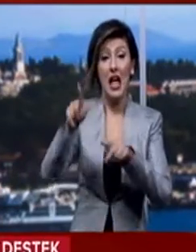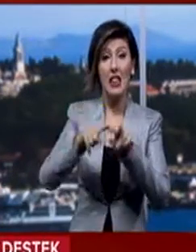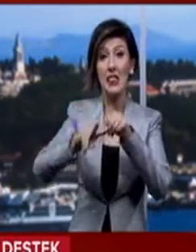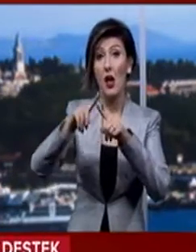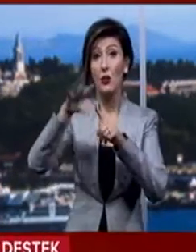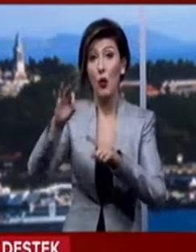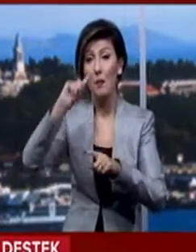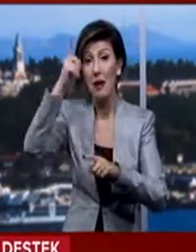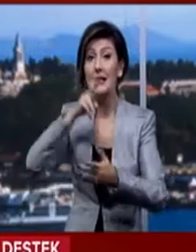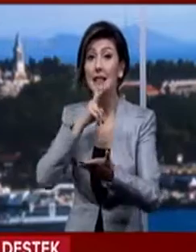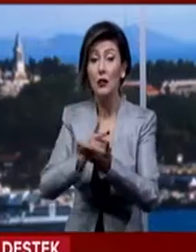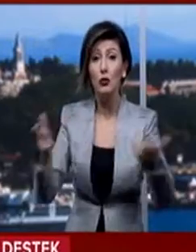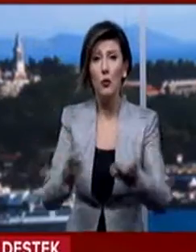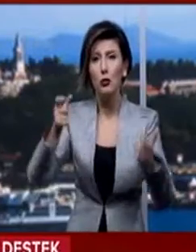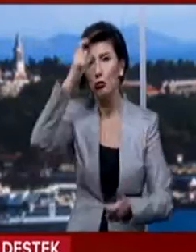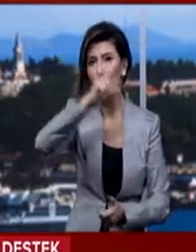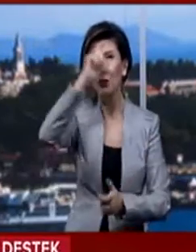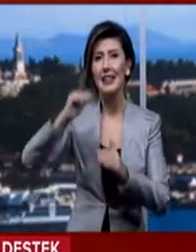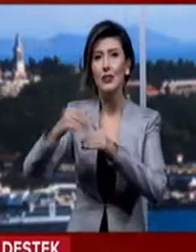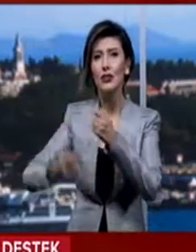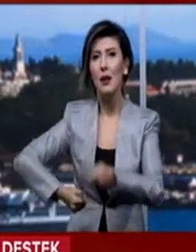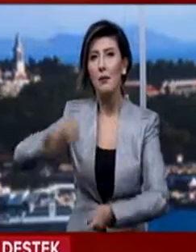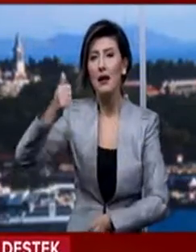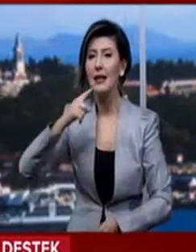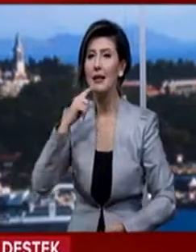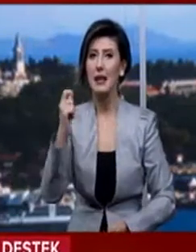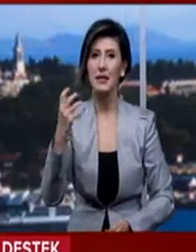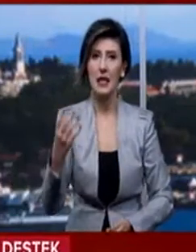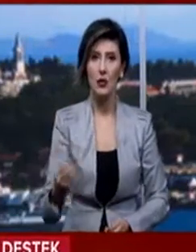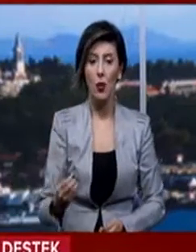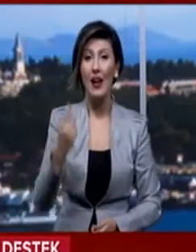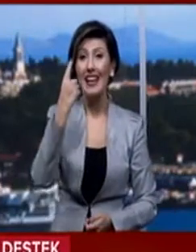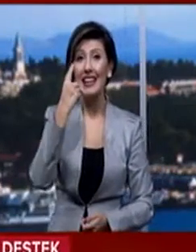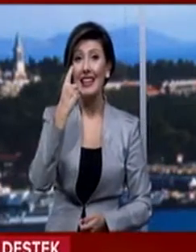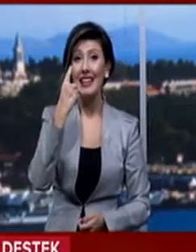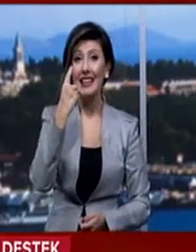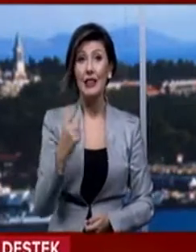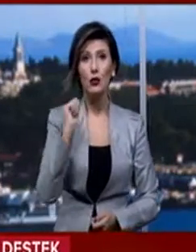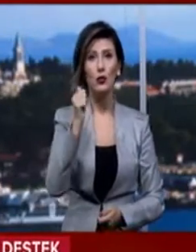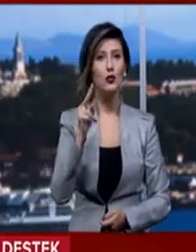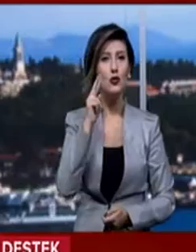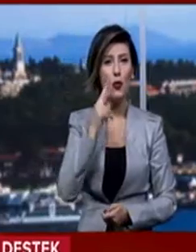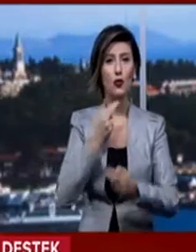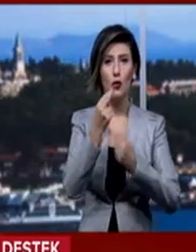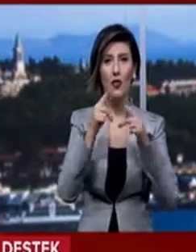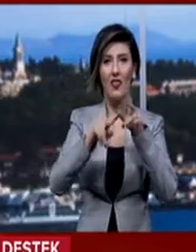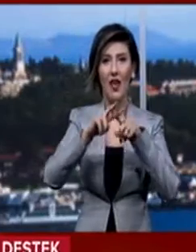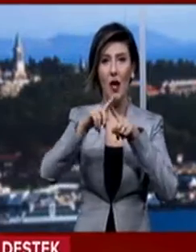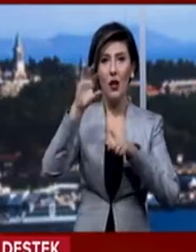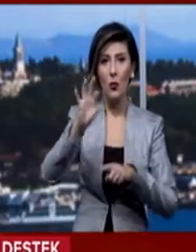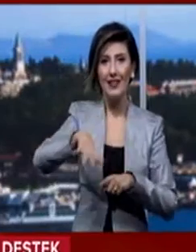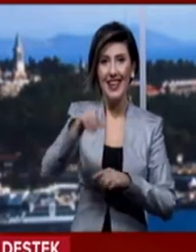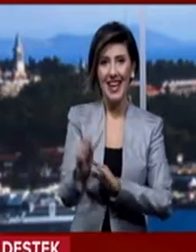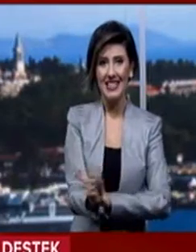karargahındaki toplantıda Türkiye'yi Dışişleri Bakanı Mevlüt Çavuşoğlu temsil ediyor. İki gün sonunda konuşan NATO Genel Sekreteri